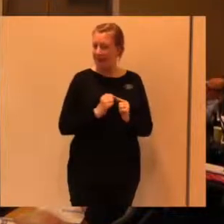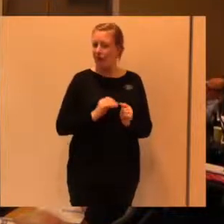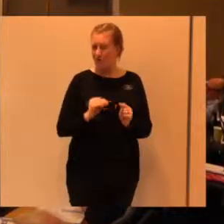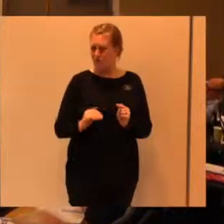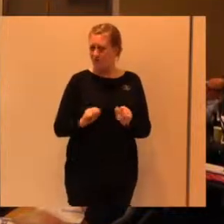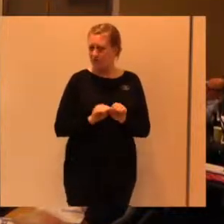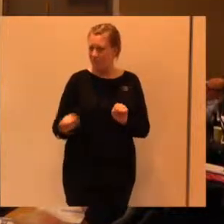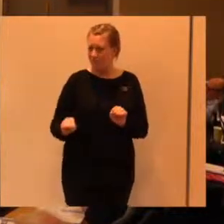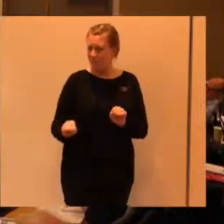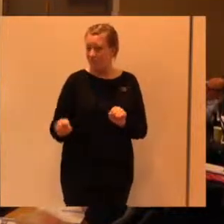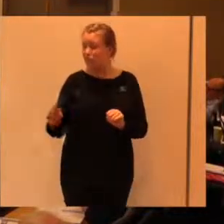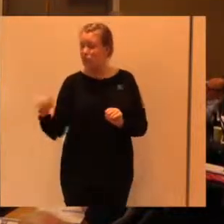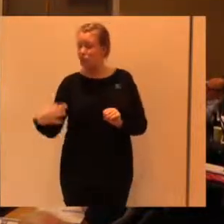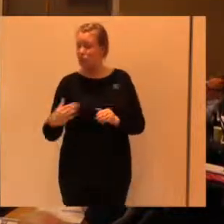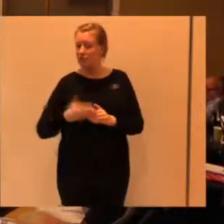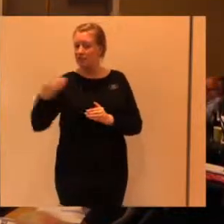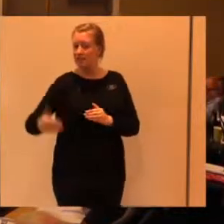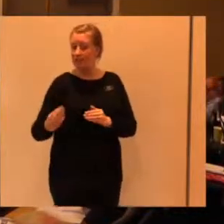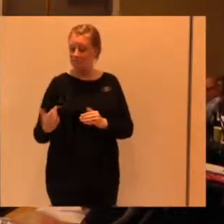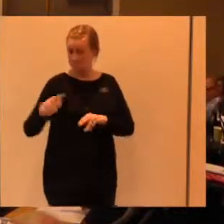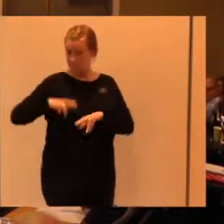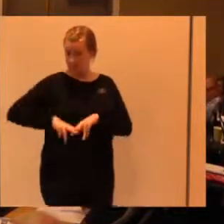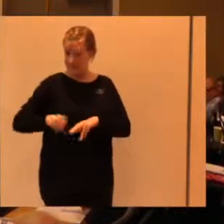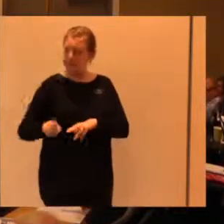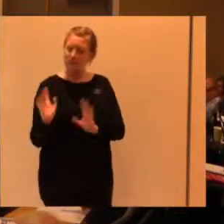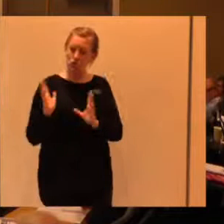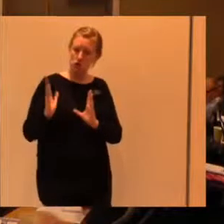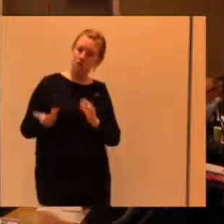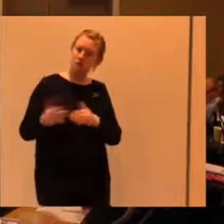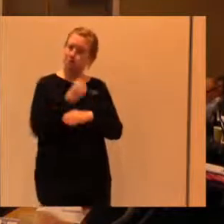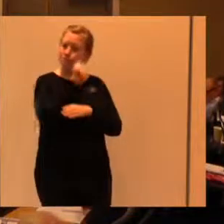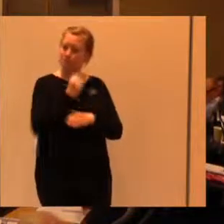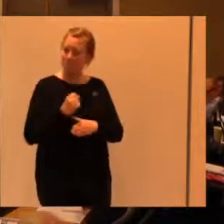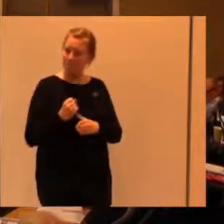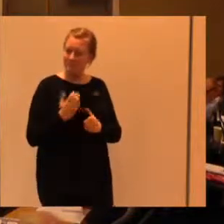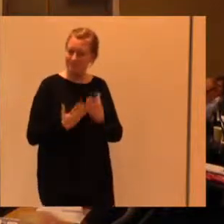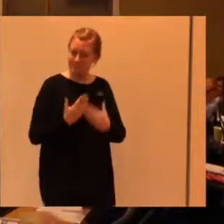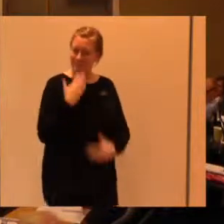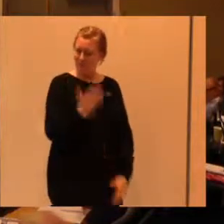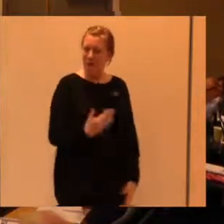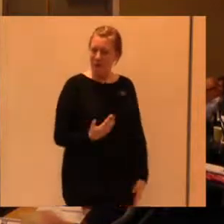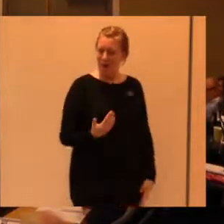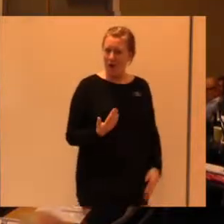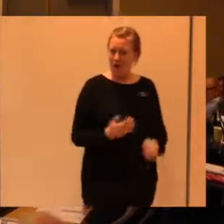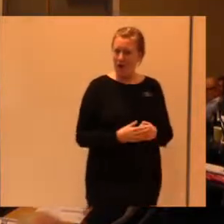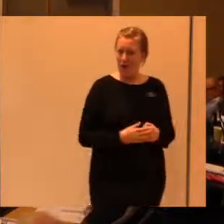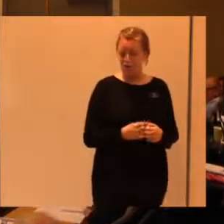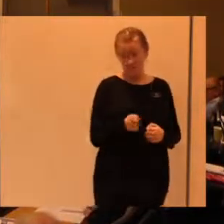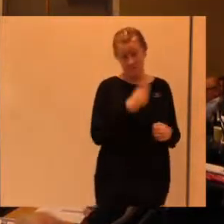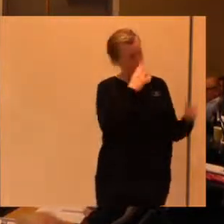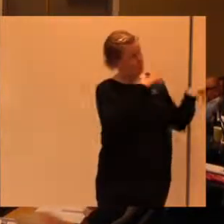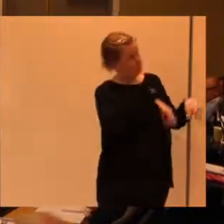nya, när någon gör en ny extern webbplats så klarar den sig ganska bra enligt den nivån. Och då kan ni själva bedöma om ni tycker